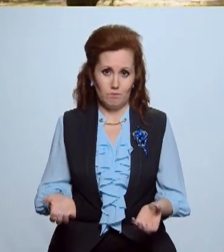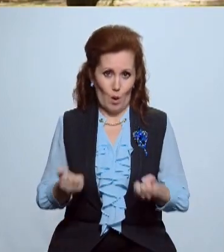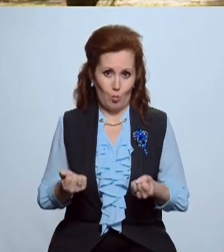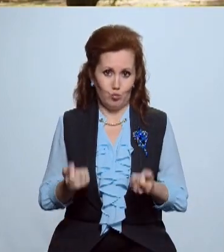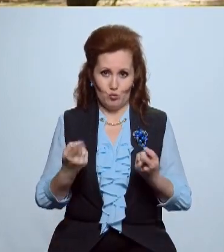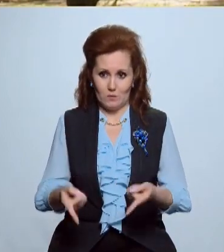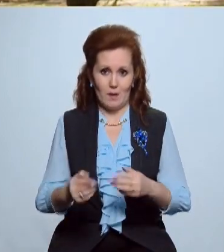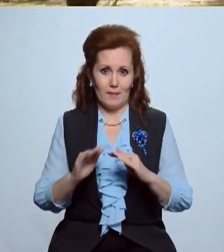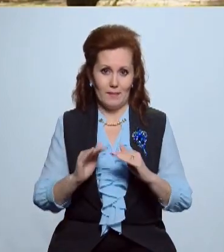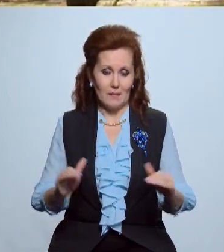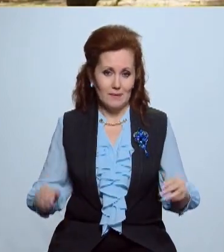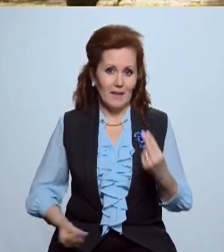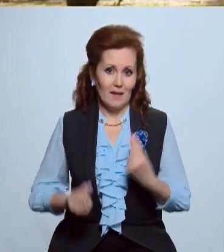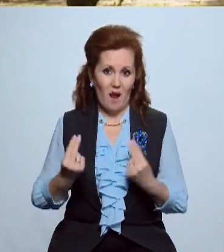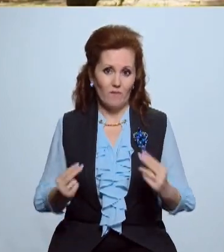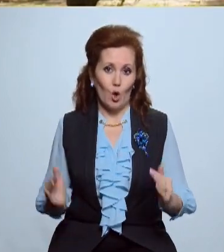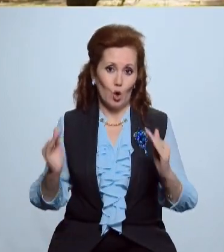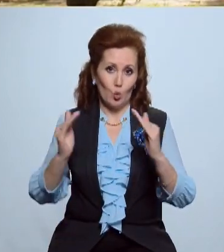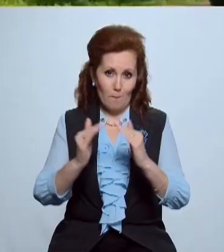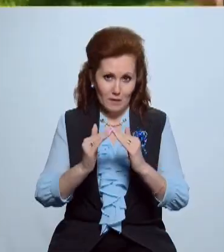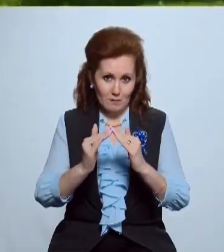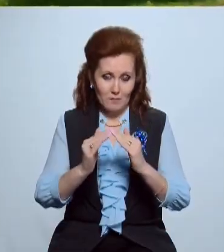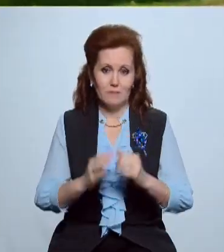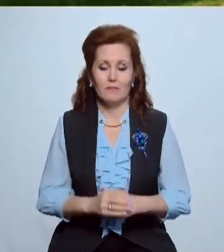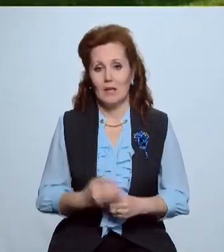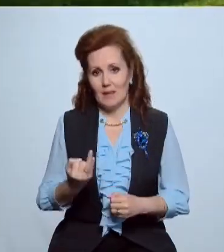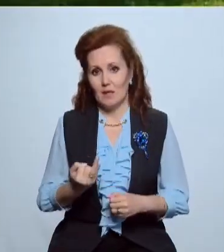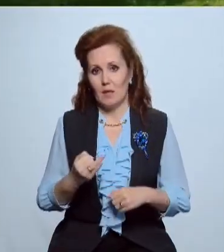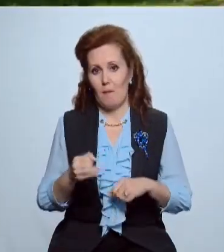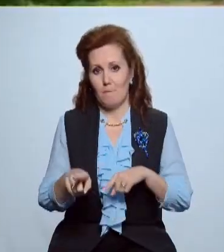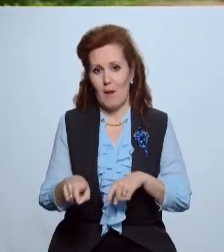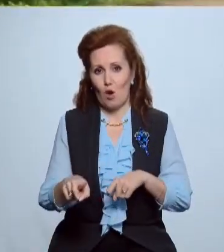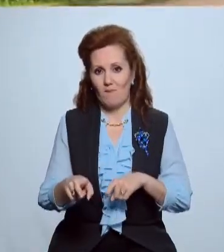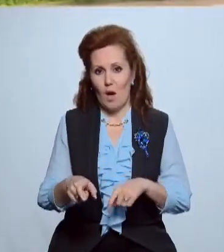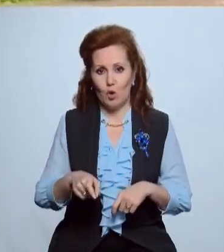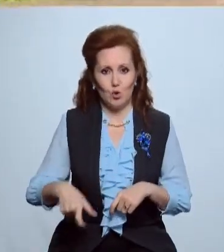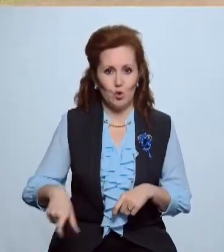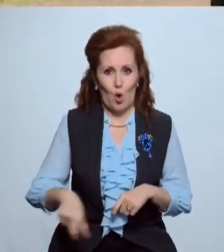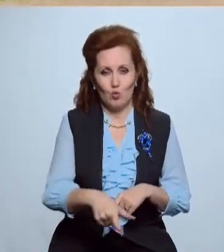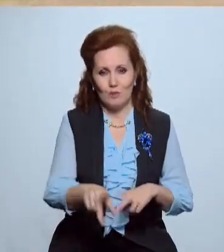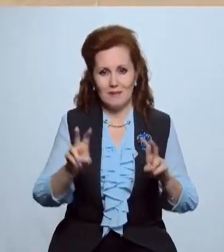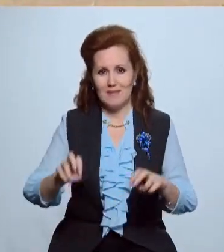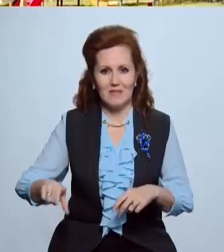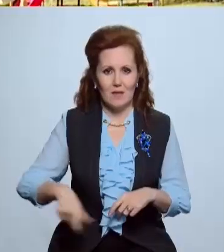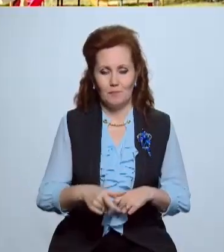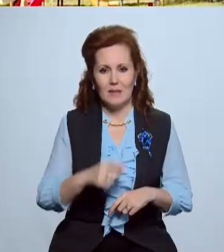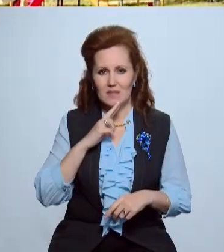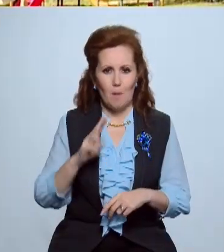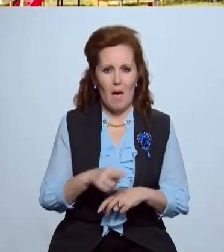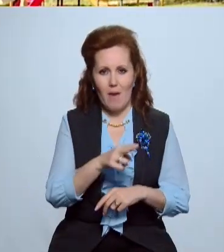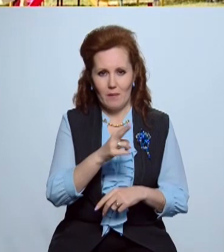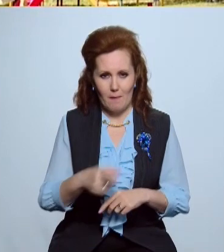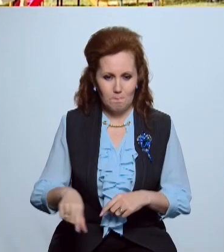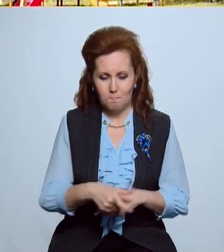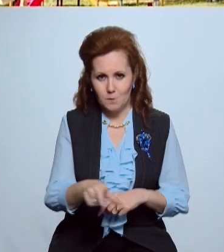это детский игровой домик и беговая дорожка «Змейка». Сейчас жители дома хотят